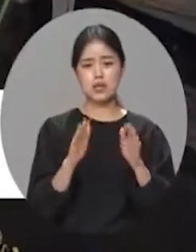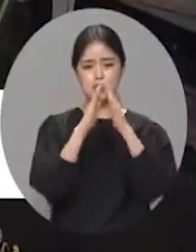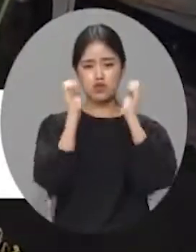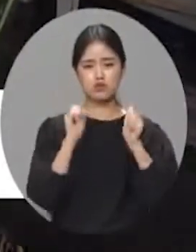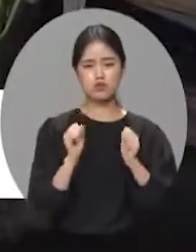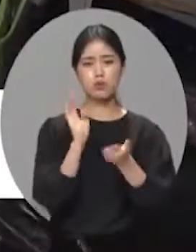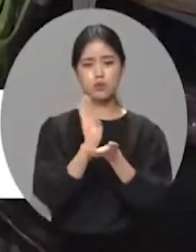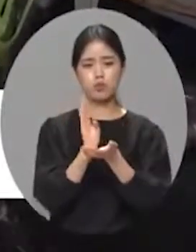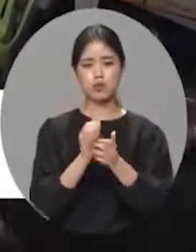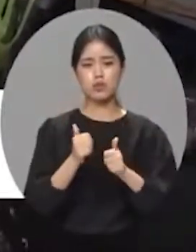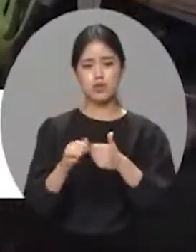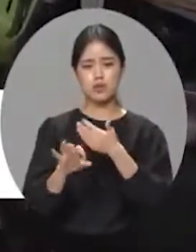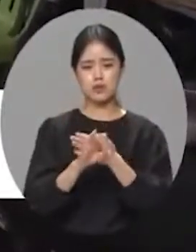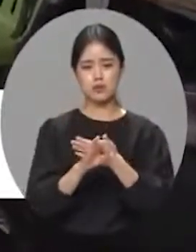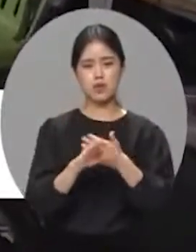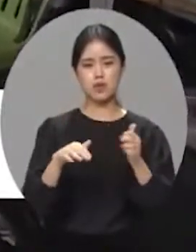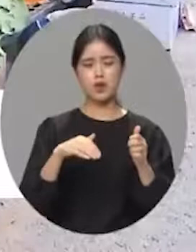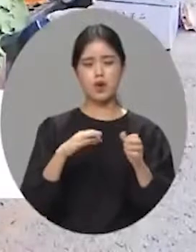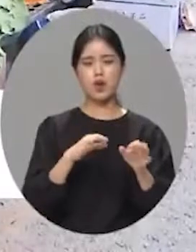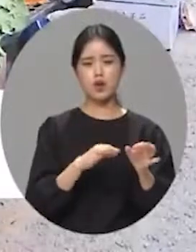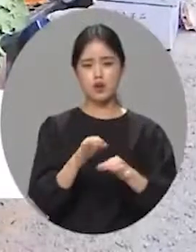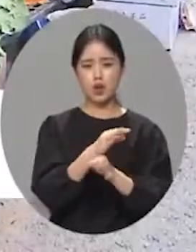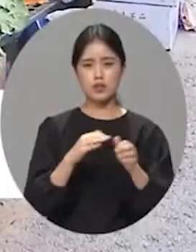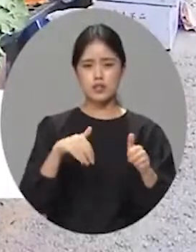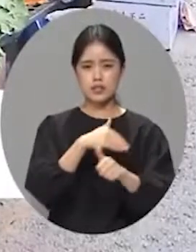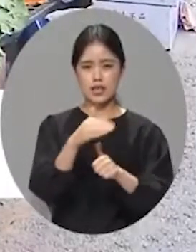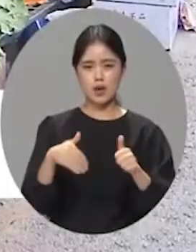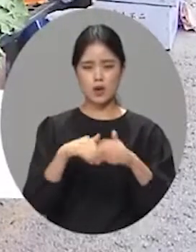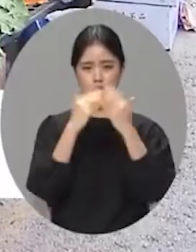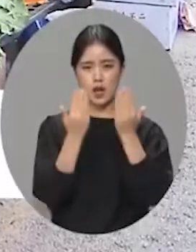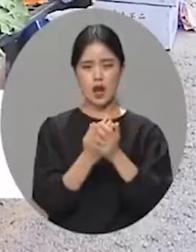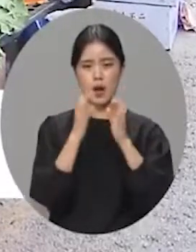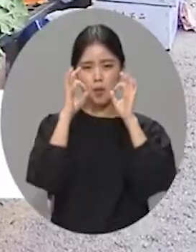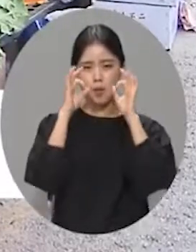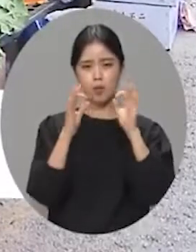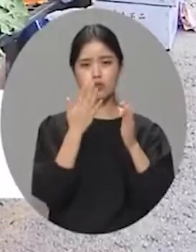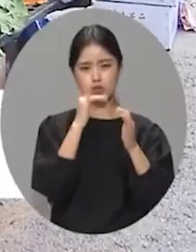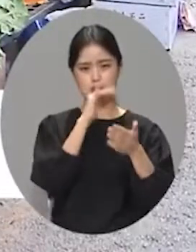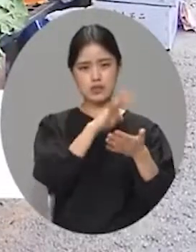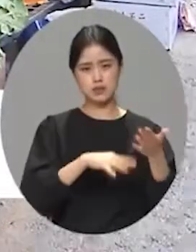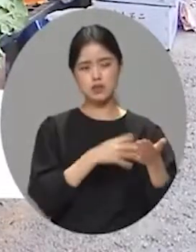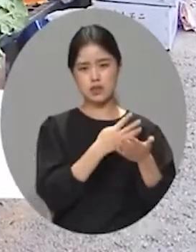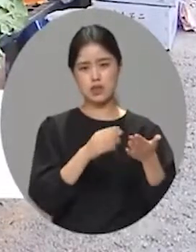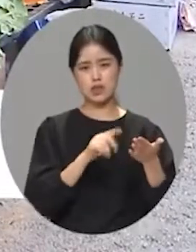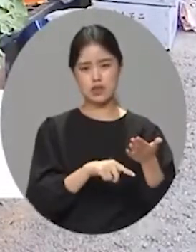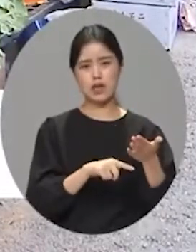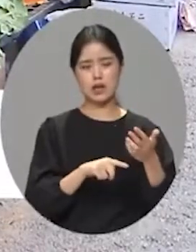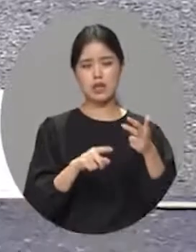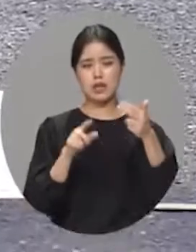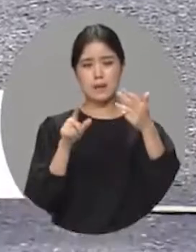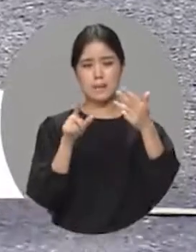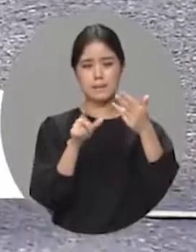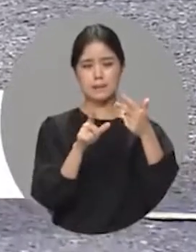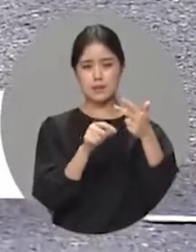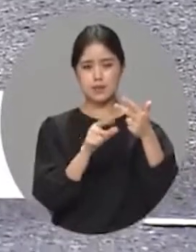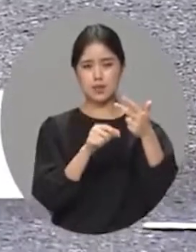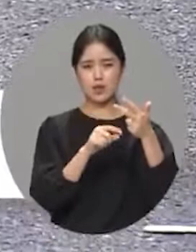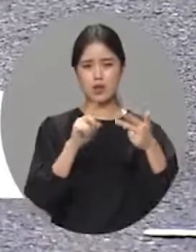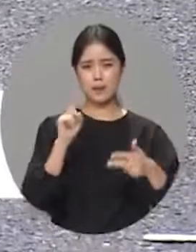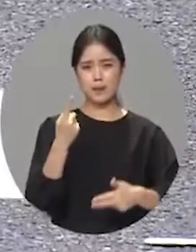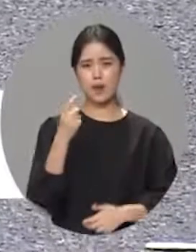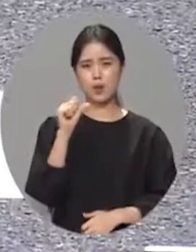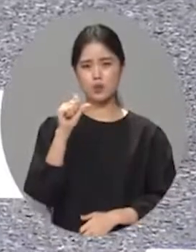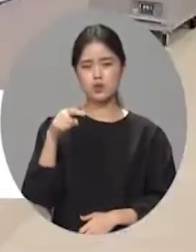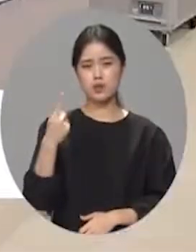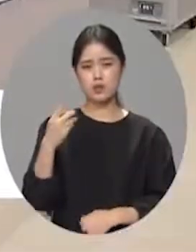소비자의 경제상황에 대한 심리를 종합적으로 보여주는 소비자심리지수 가 이번 따른 105.2 를 기록해 지난 달보다